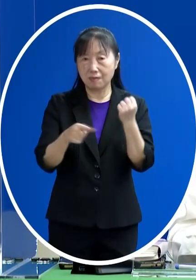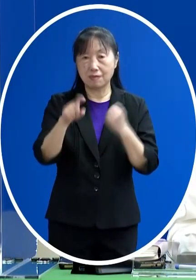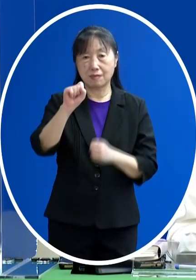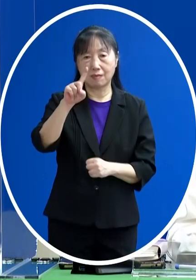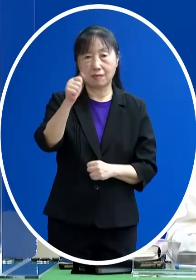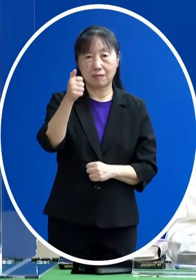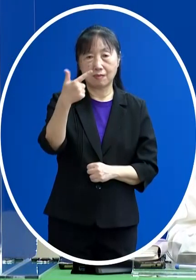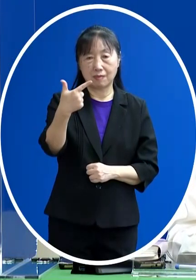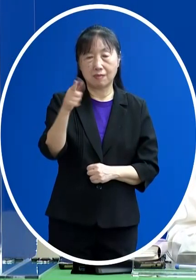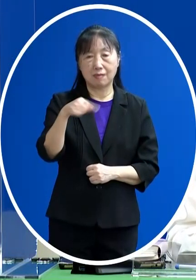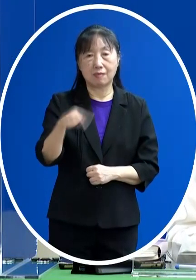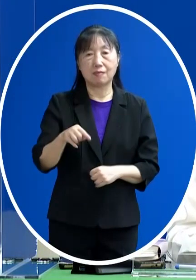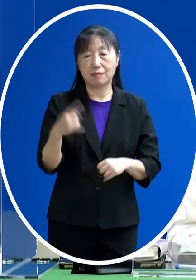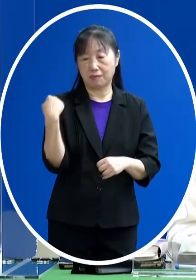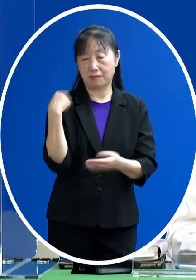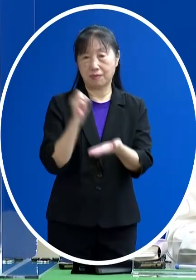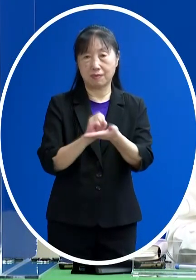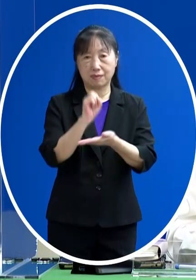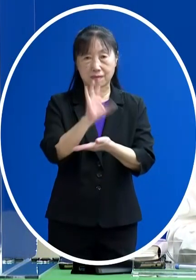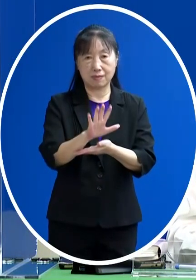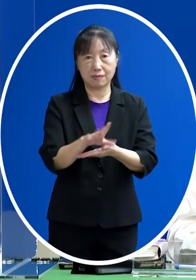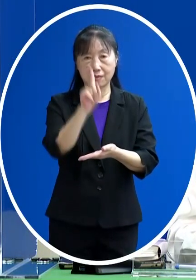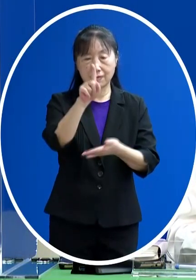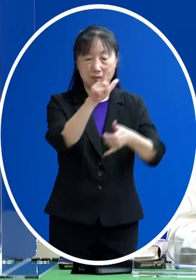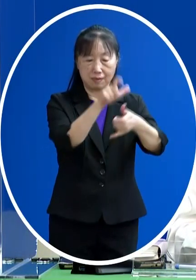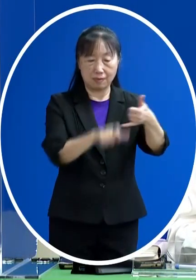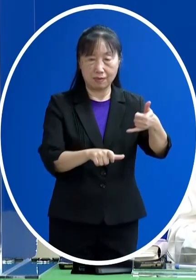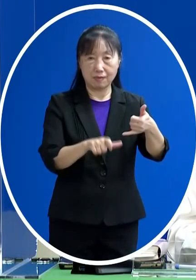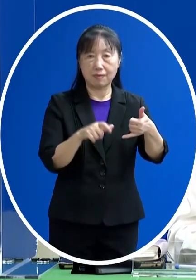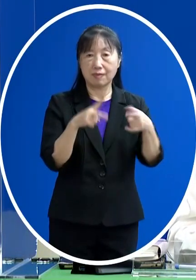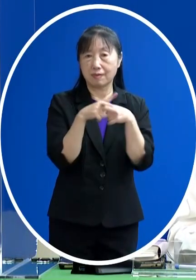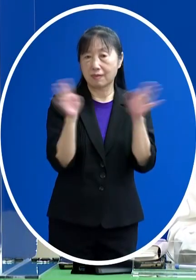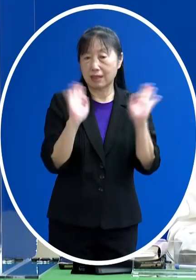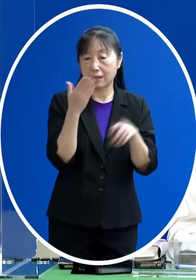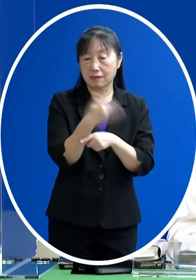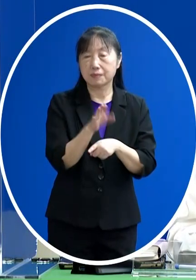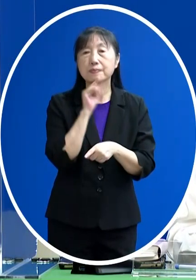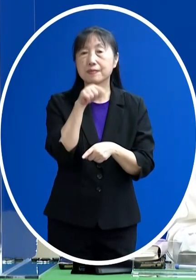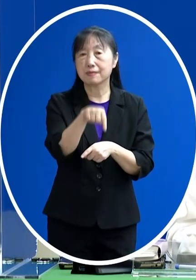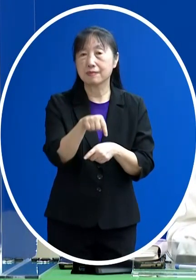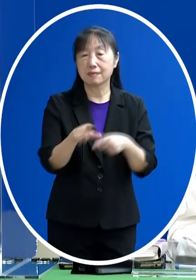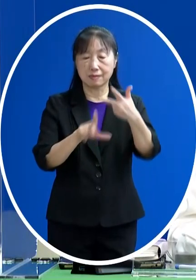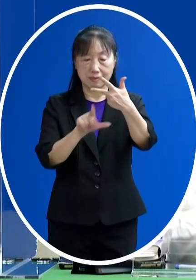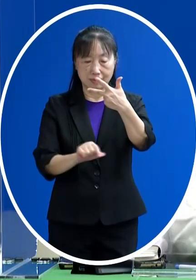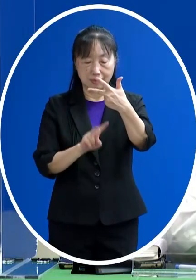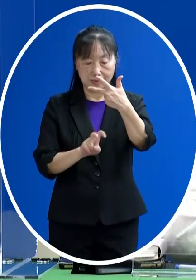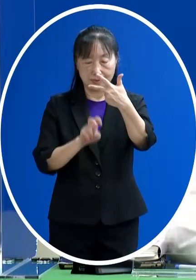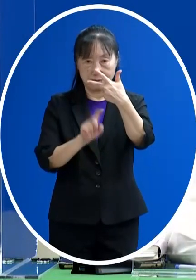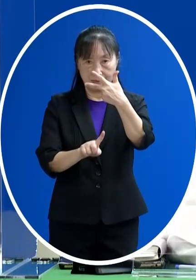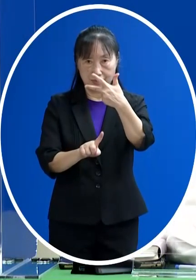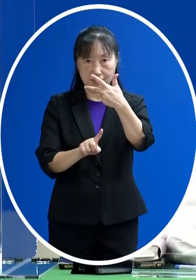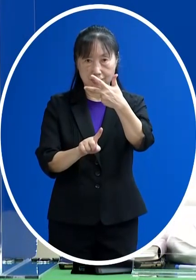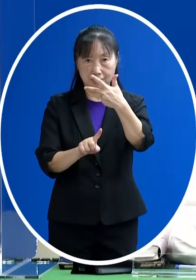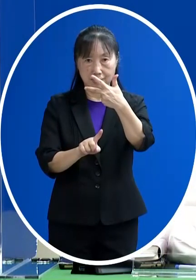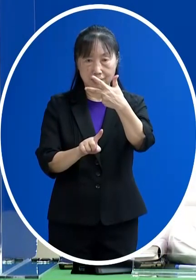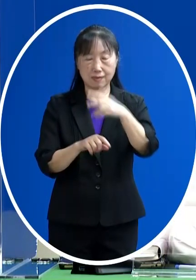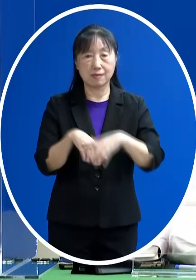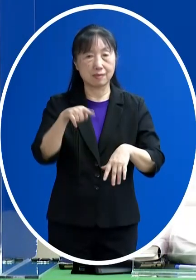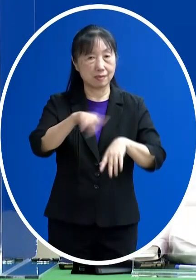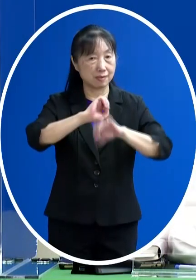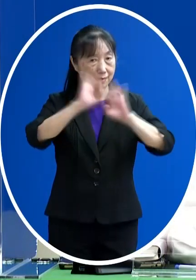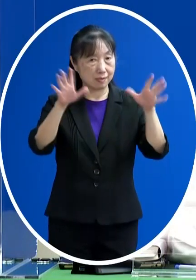156例哈，昨天有跟大家报告一例这个重症死亡的小朋友，我们事实上在7月21号。也